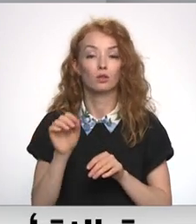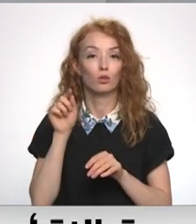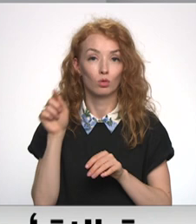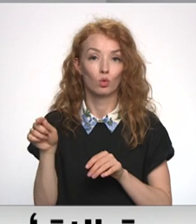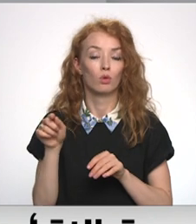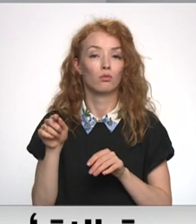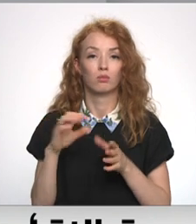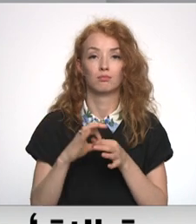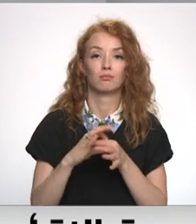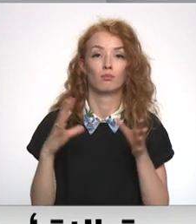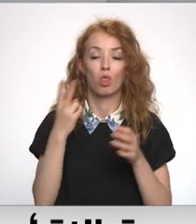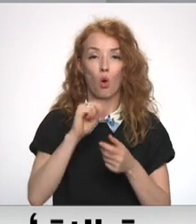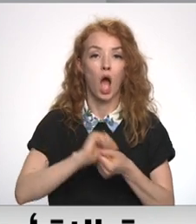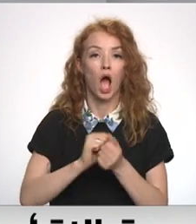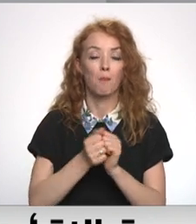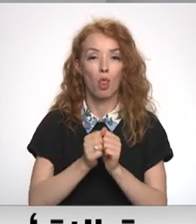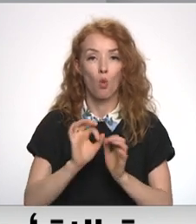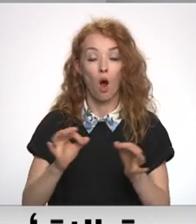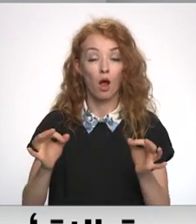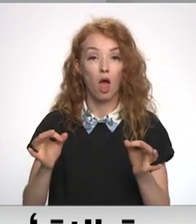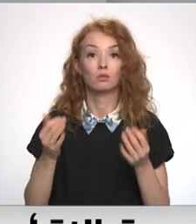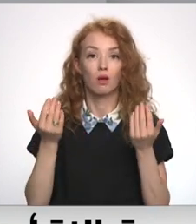gaiši iet prom no akmeņogliem, tagad